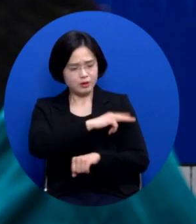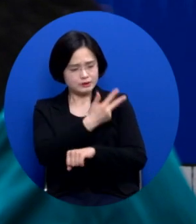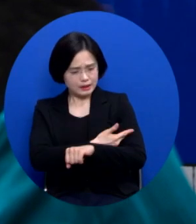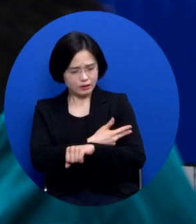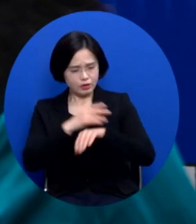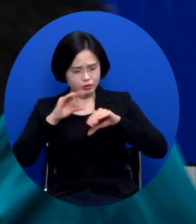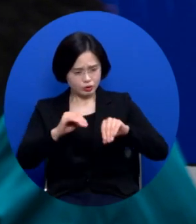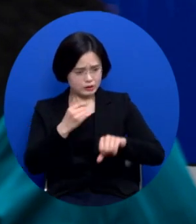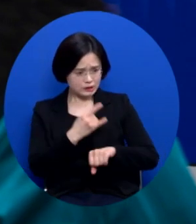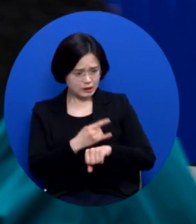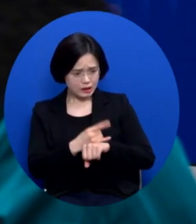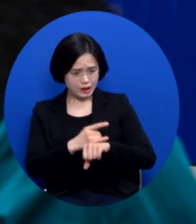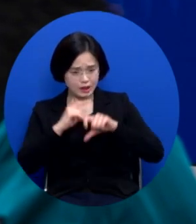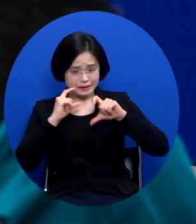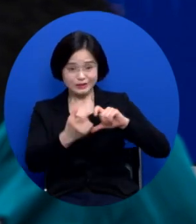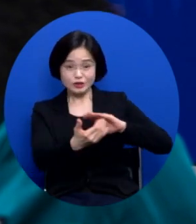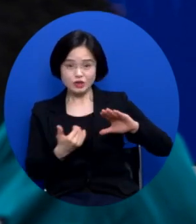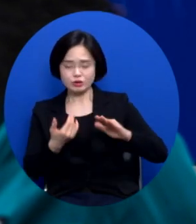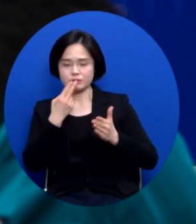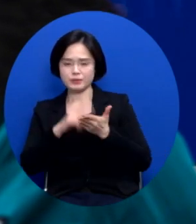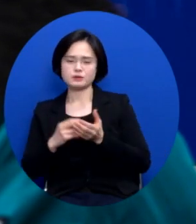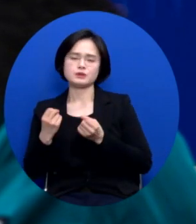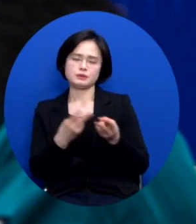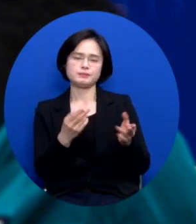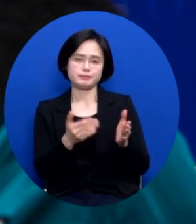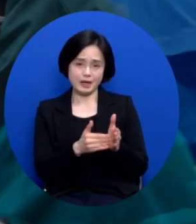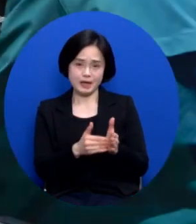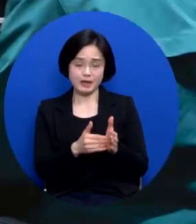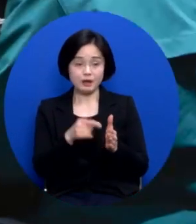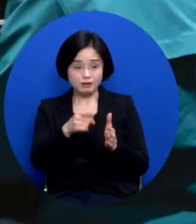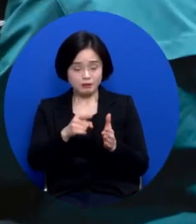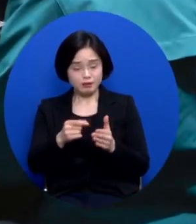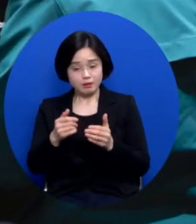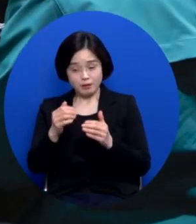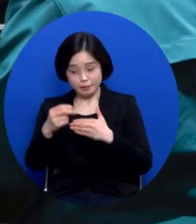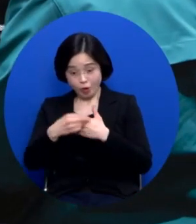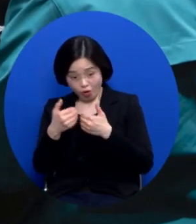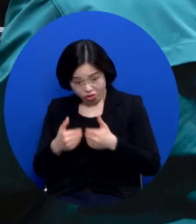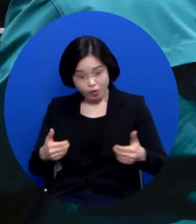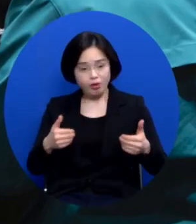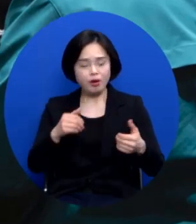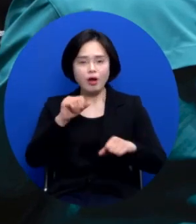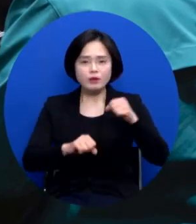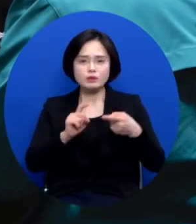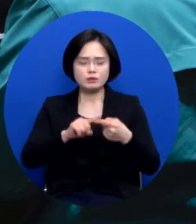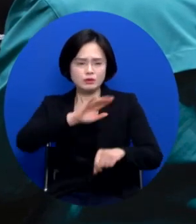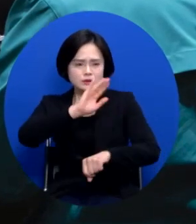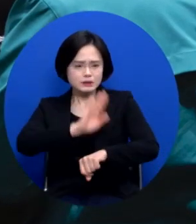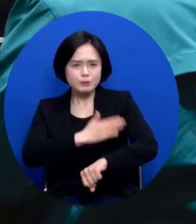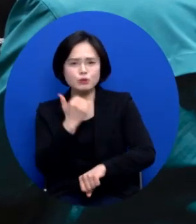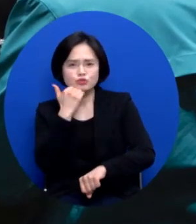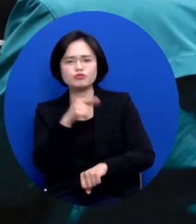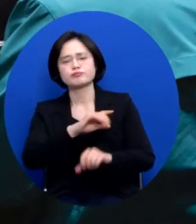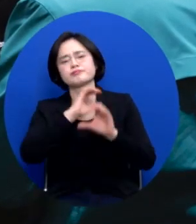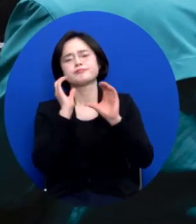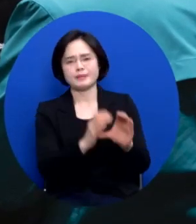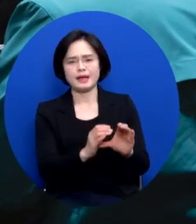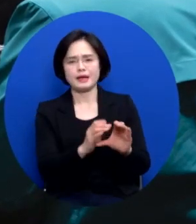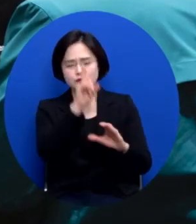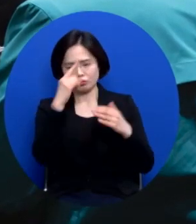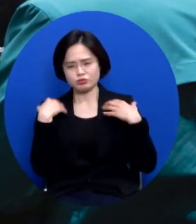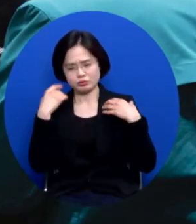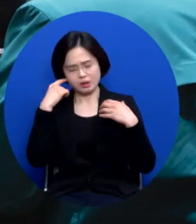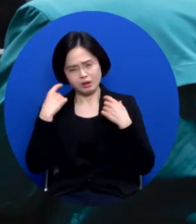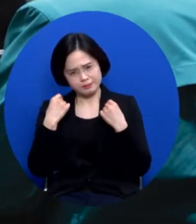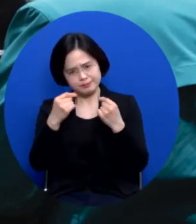책임을 묻겠다는 정부의 원칙에는 변함이 없다고 전했습니다. 또 서울 의대 교수 전원이 사직하겠다고 밝힌 것과